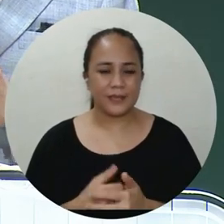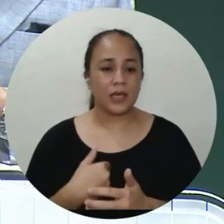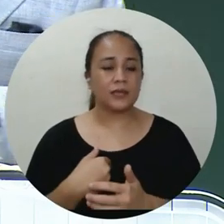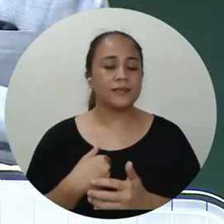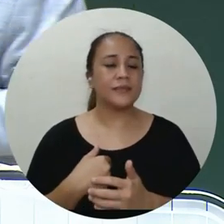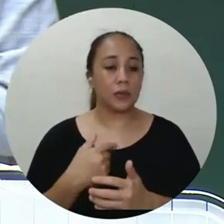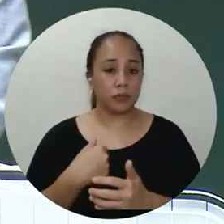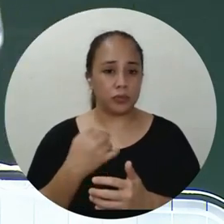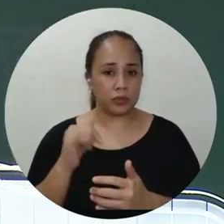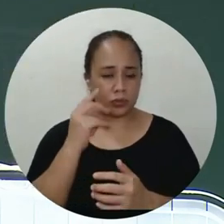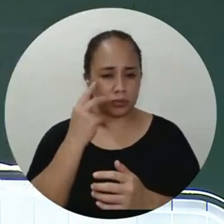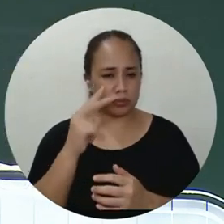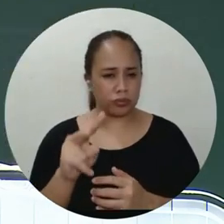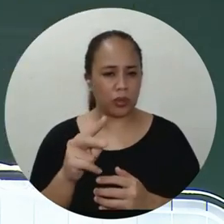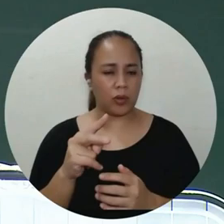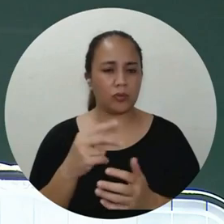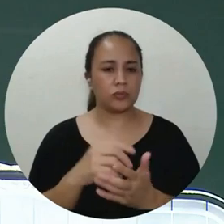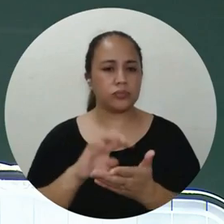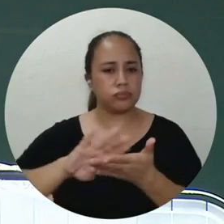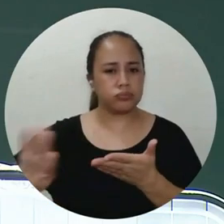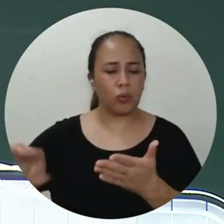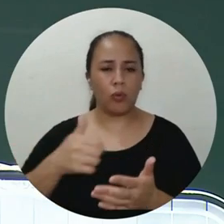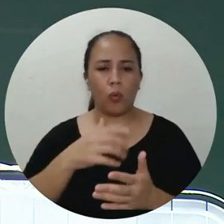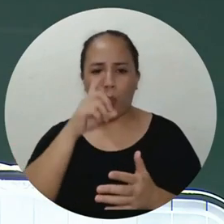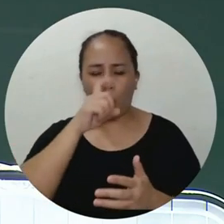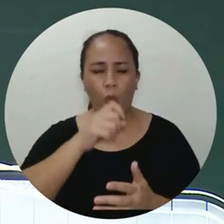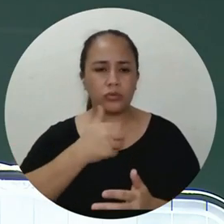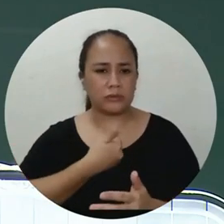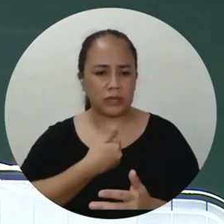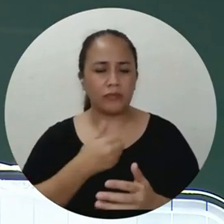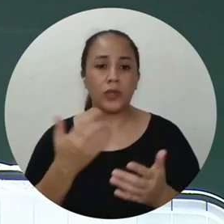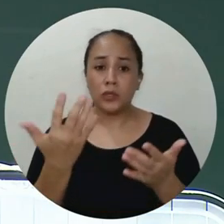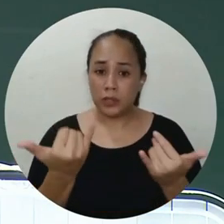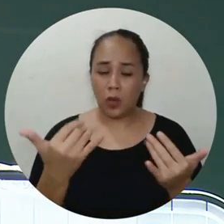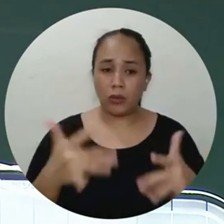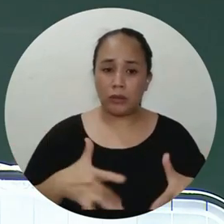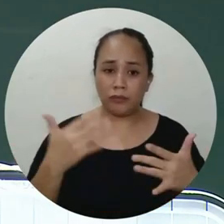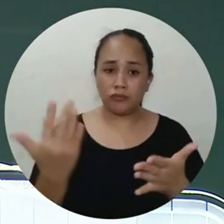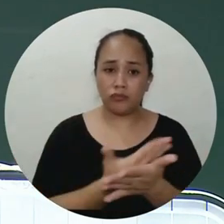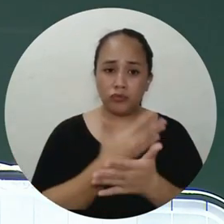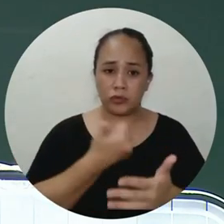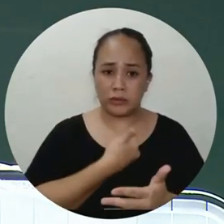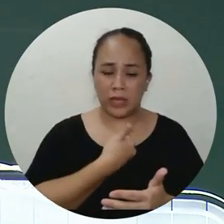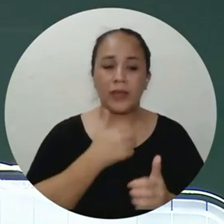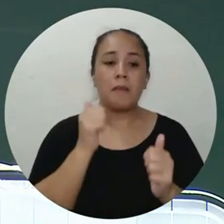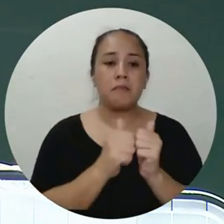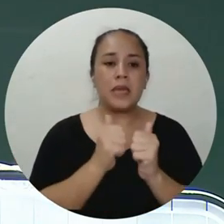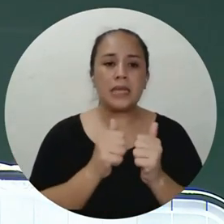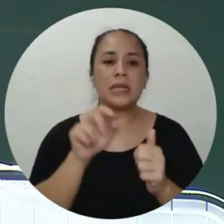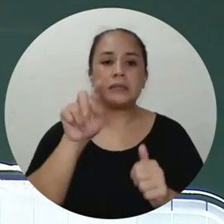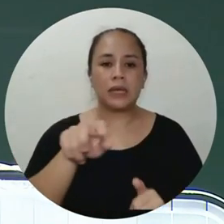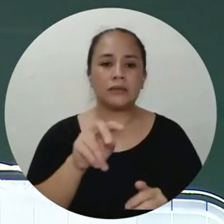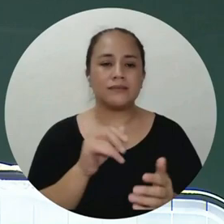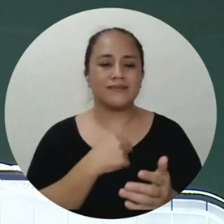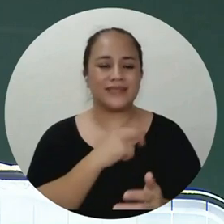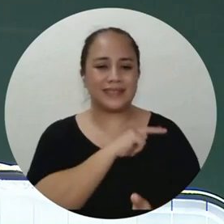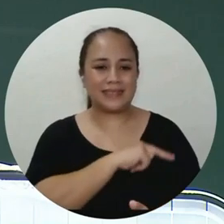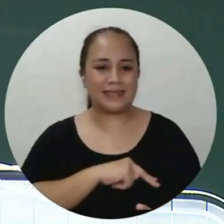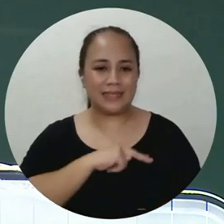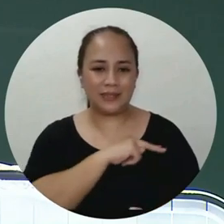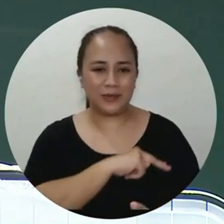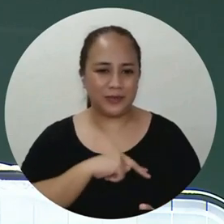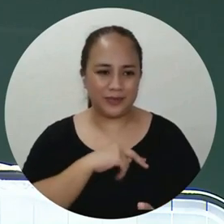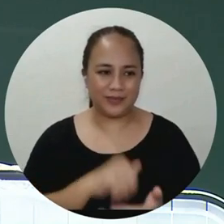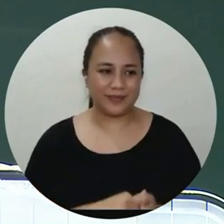when it says to discard our old self and to live our new self, that means to live with this kind of nature. 그 다음에 두 번째로